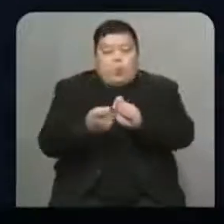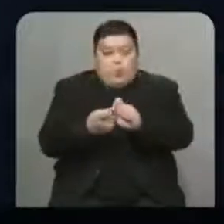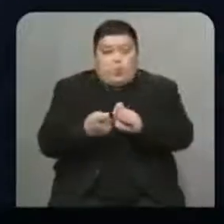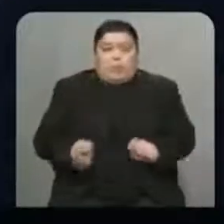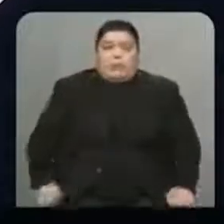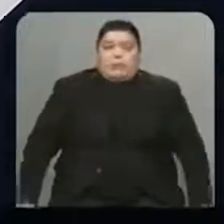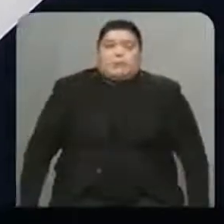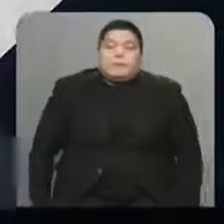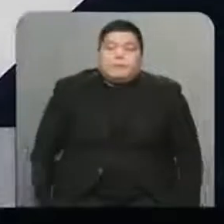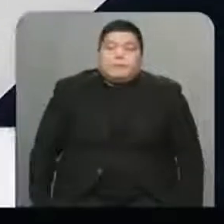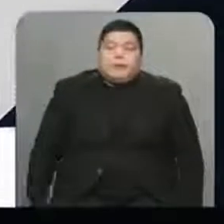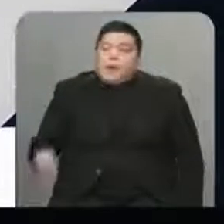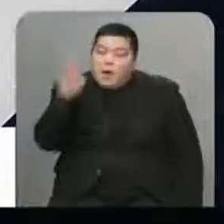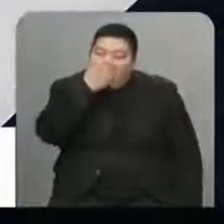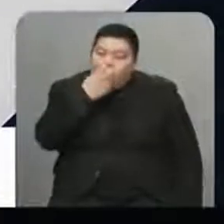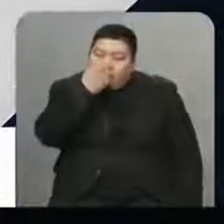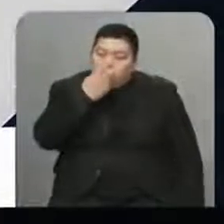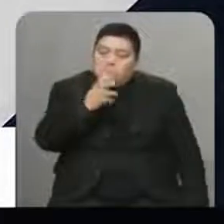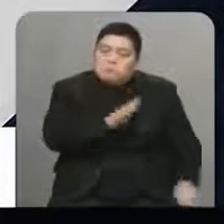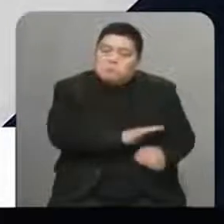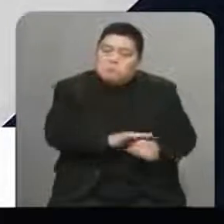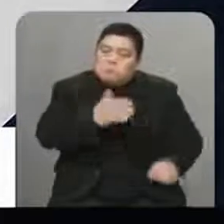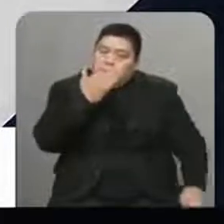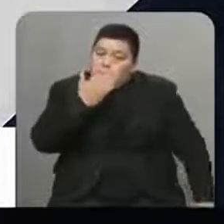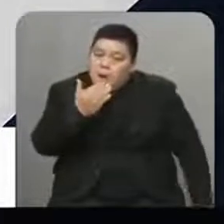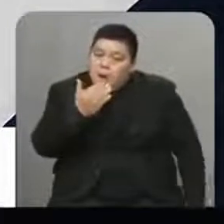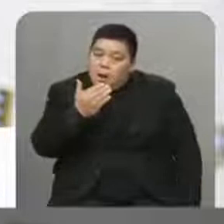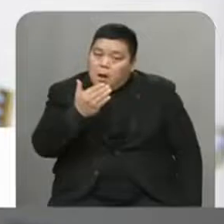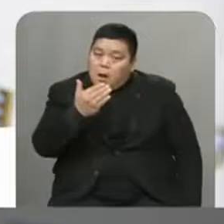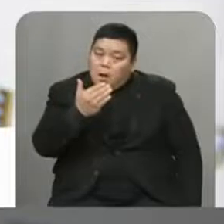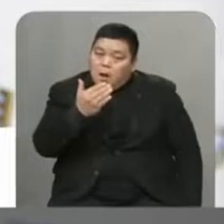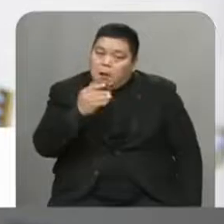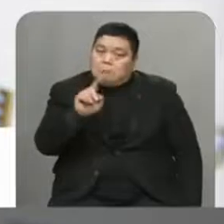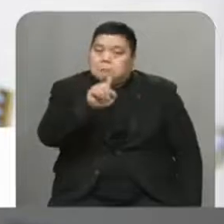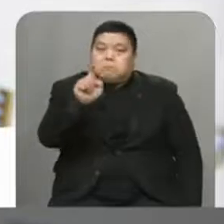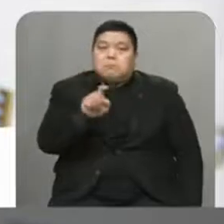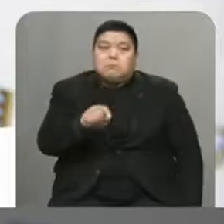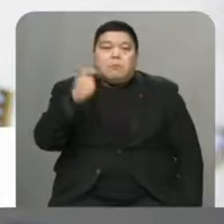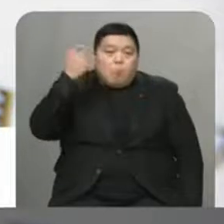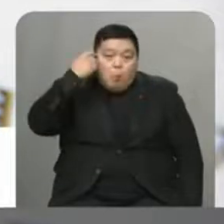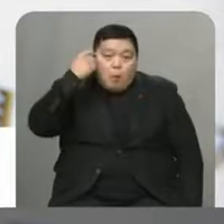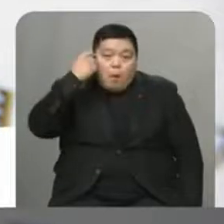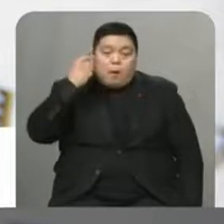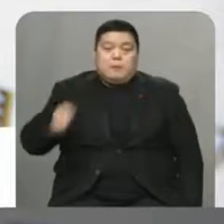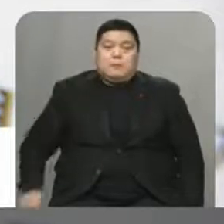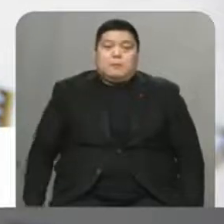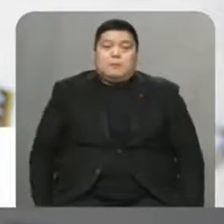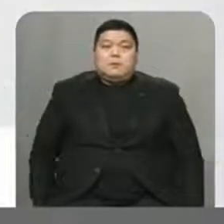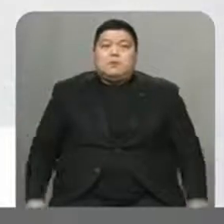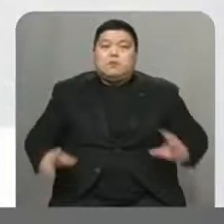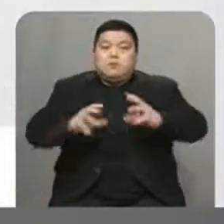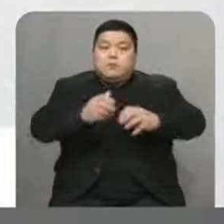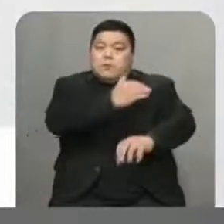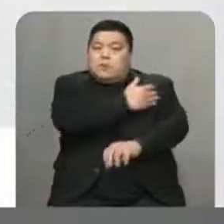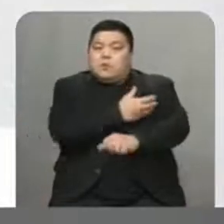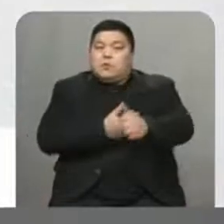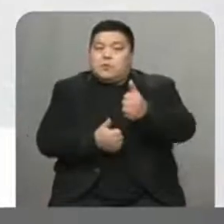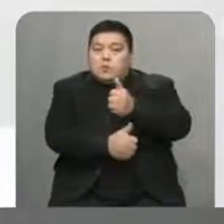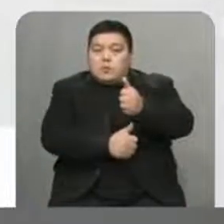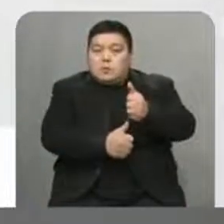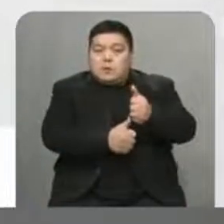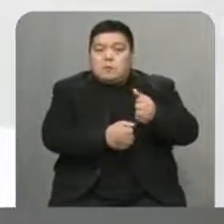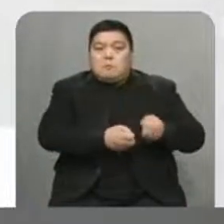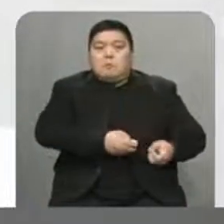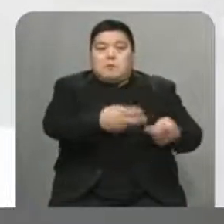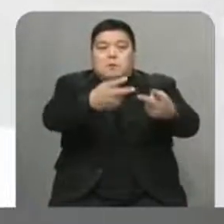하지만 감사가 제대로 진행될지는 아직 알 수 없습니다. 감사가 권익위에서 교육부로, 다시